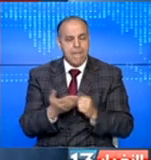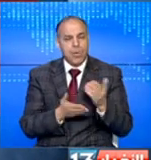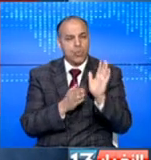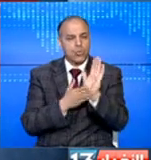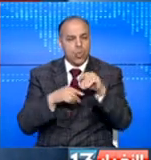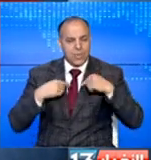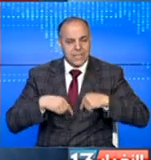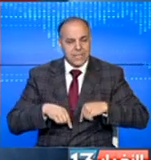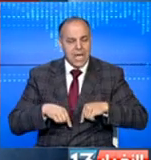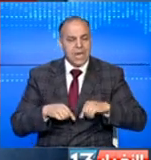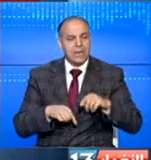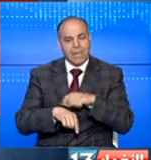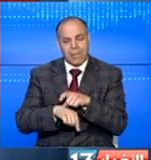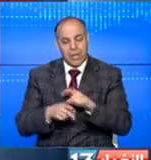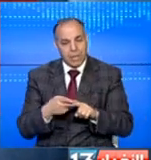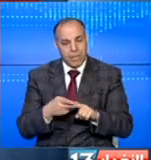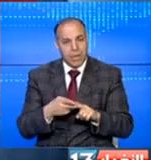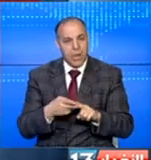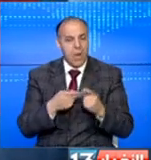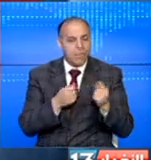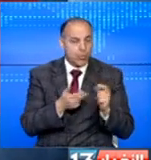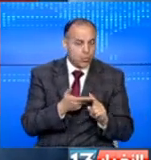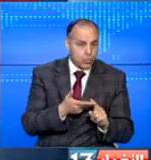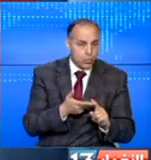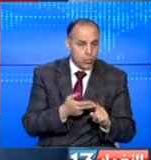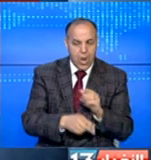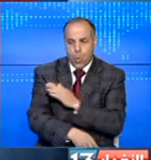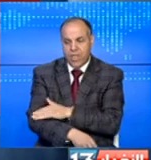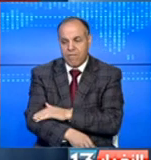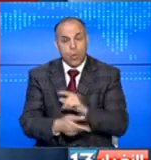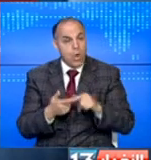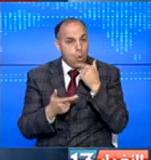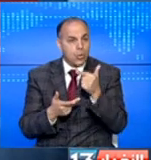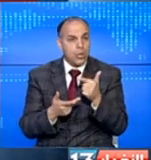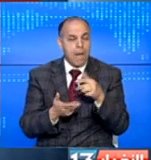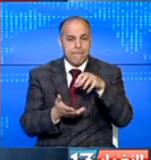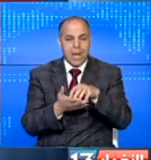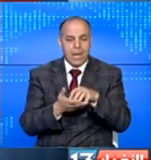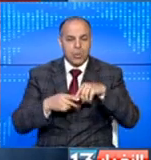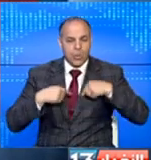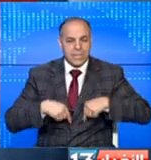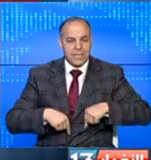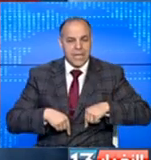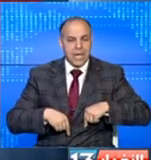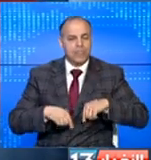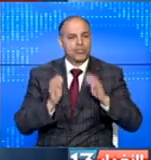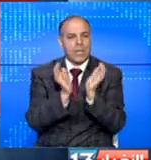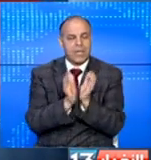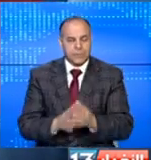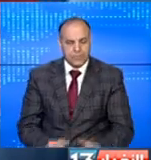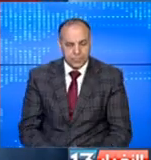عن وزارات الشؤون المحلية والبيئة والمالية والوظيفة العمومية بمقر وزارة الشؤون